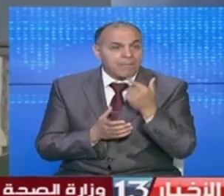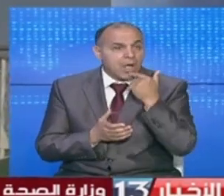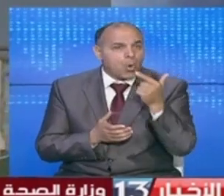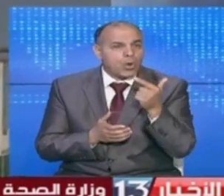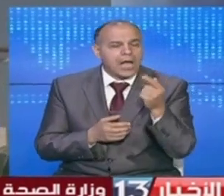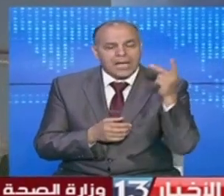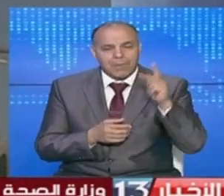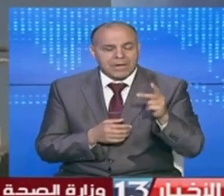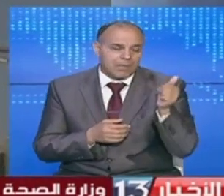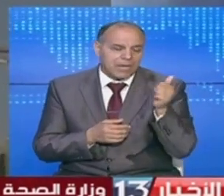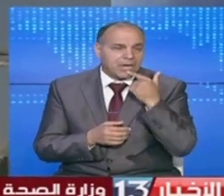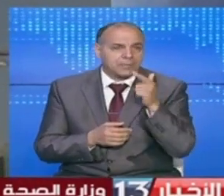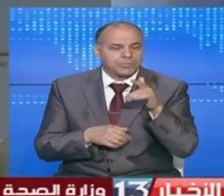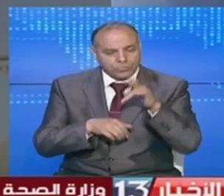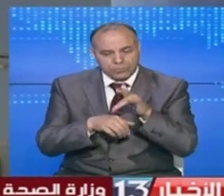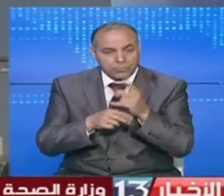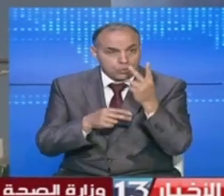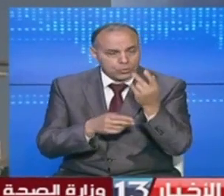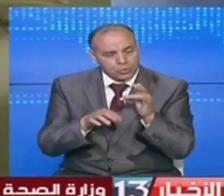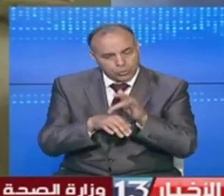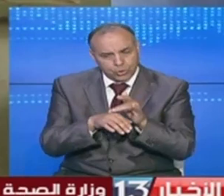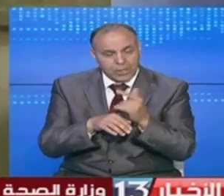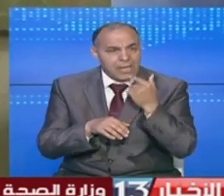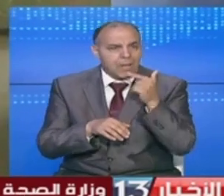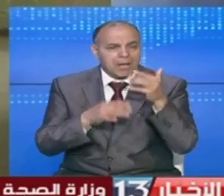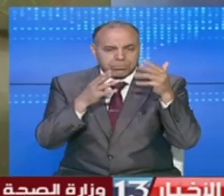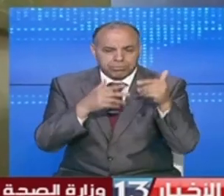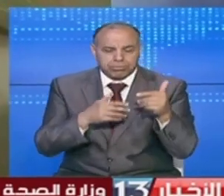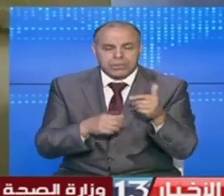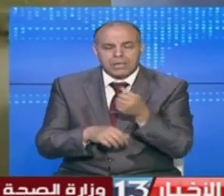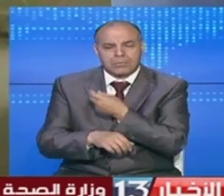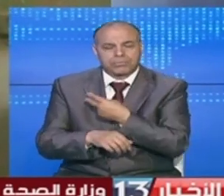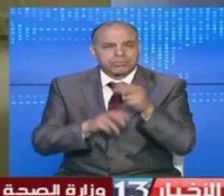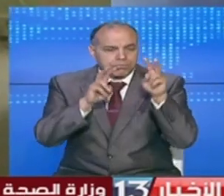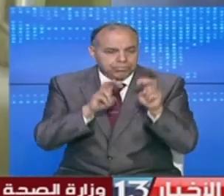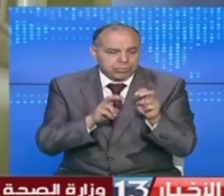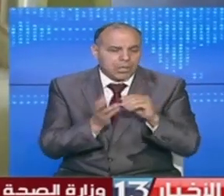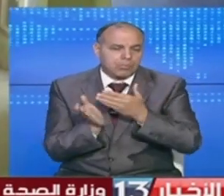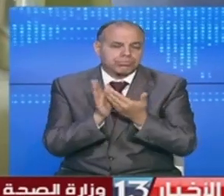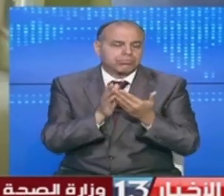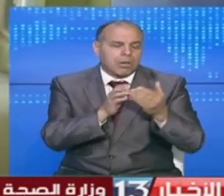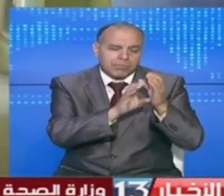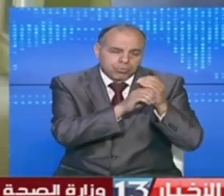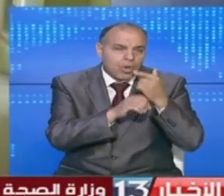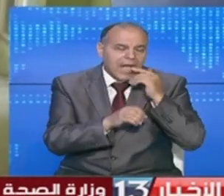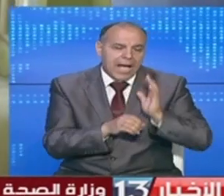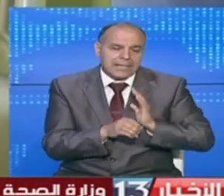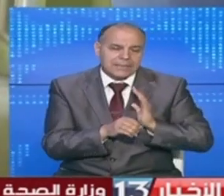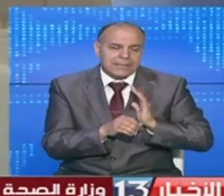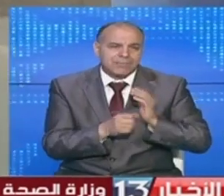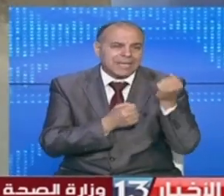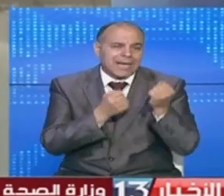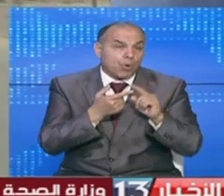سجلت بقبلي مساء أمس إصابتين جديدتين بعد صدور نتائج التحاليل التي رفعت إلى المختبر المرجعي العسكري